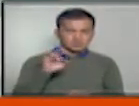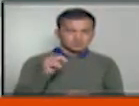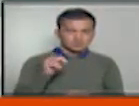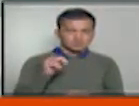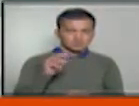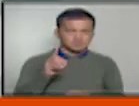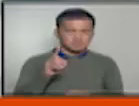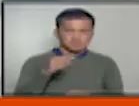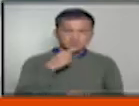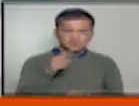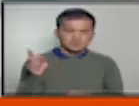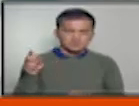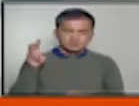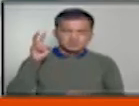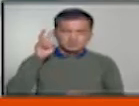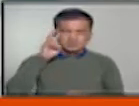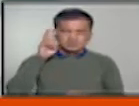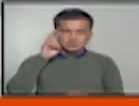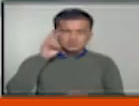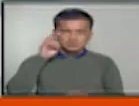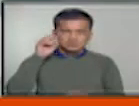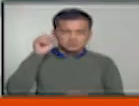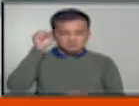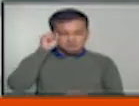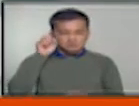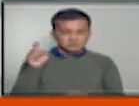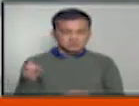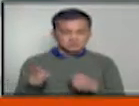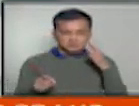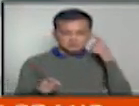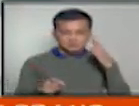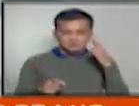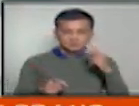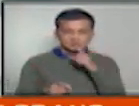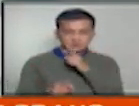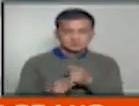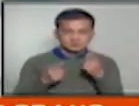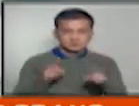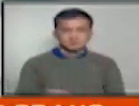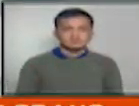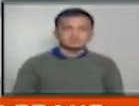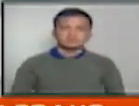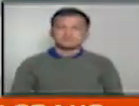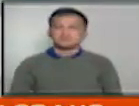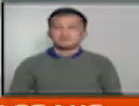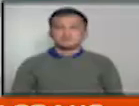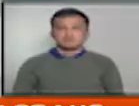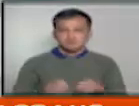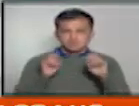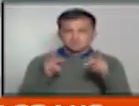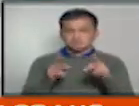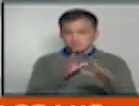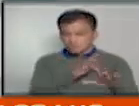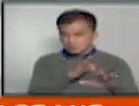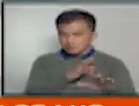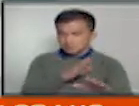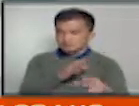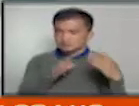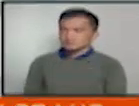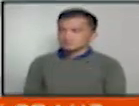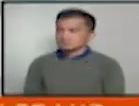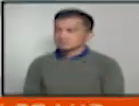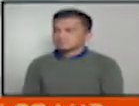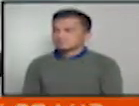sa ulo si Victor Simbulan po. Yung po ang totoong nangyari. Okay, okay. Sandali lang po, Chairman, ha? Sir